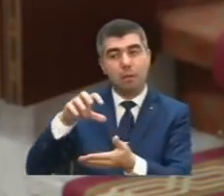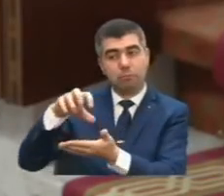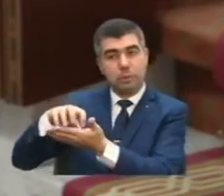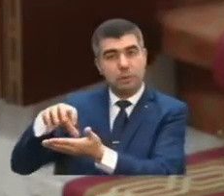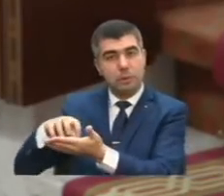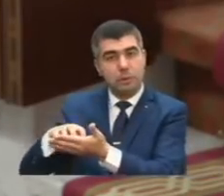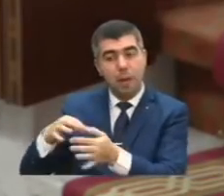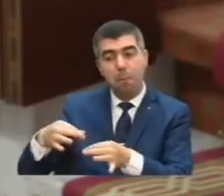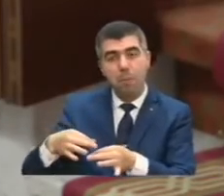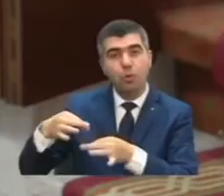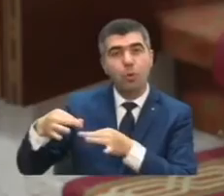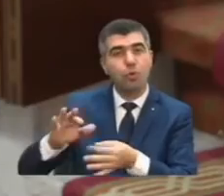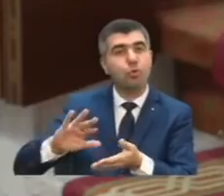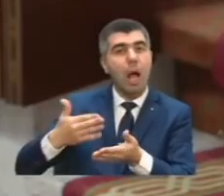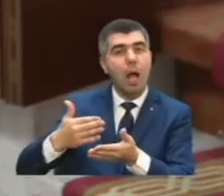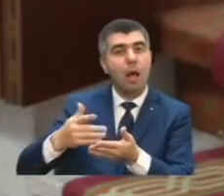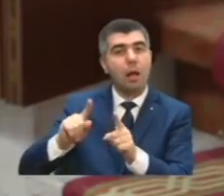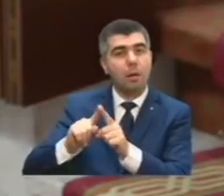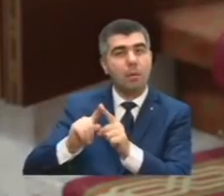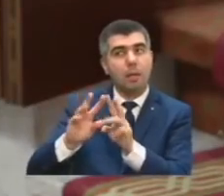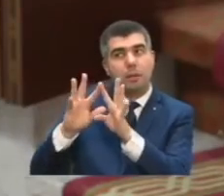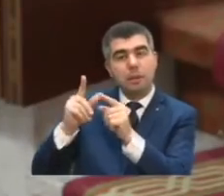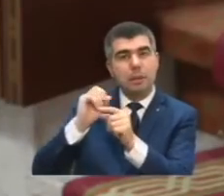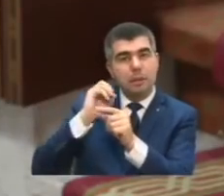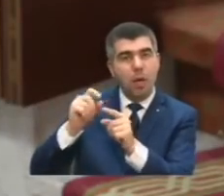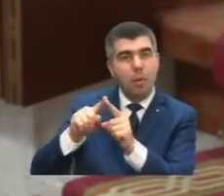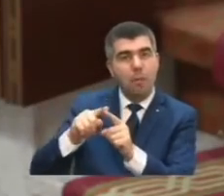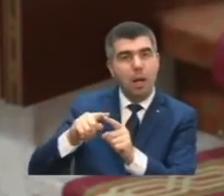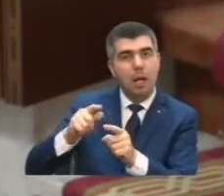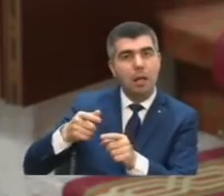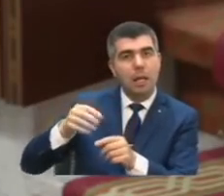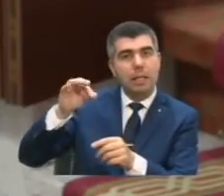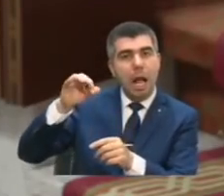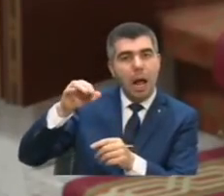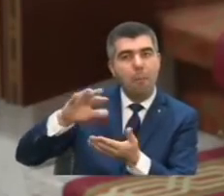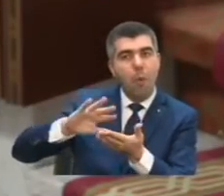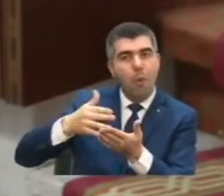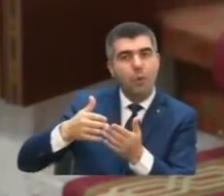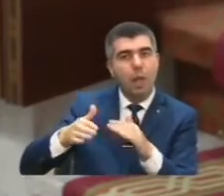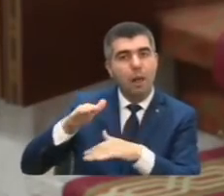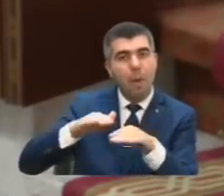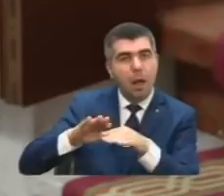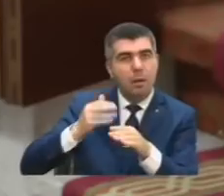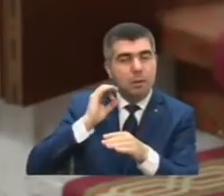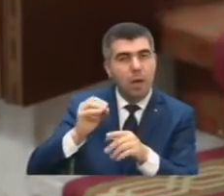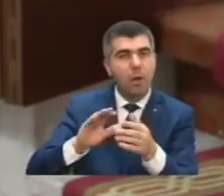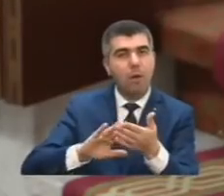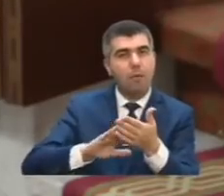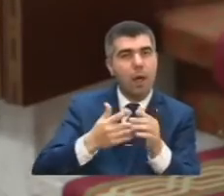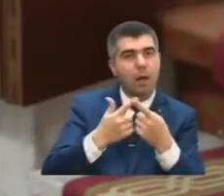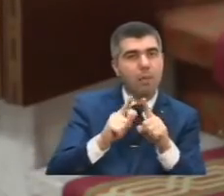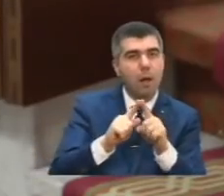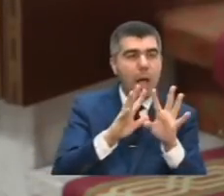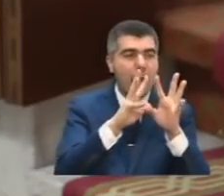بتحديد مضمون المستخرجات، تتعلق بالتصريح بالكميه المستخرجه من المقلاع، بتحديد نموذج السجل الوطني لجرد المقاليع